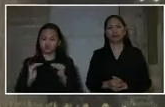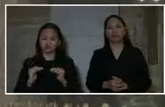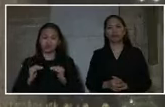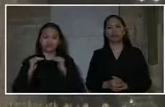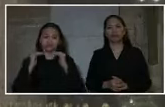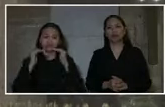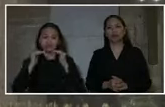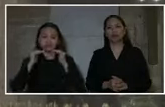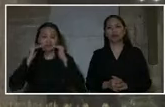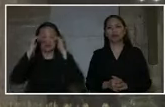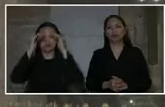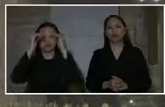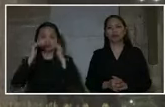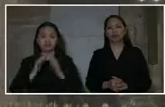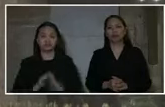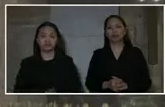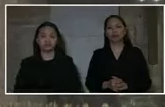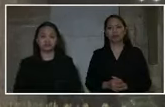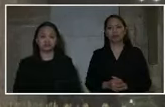Excelsis Deo.